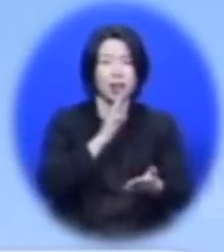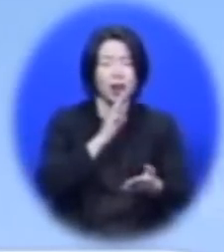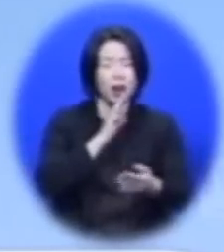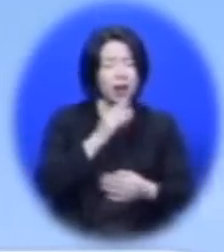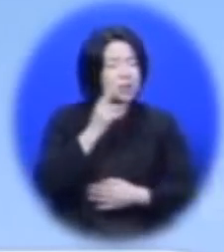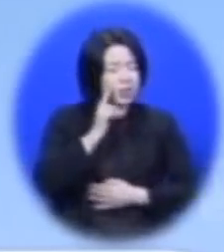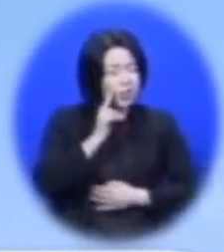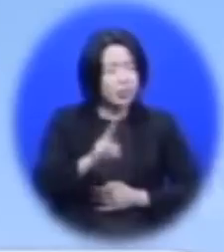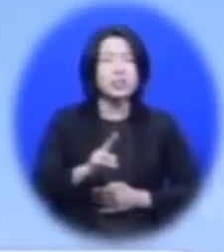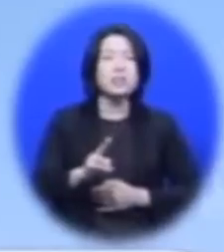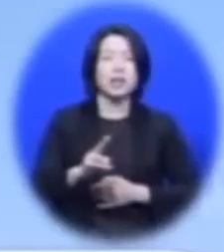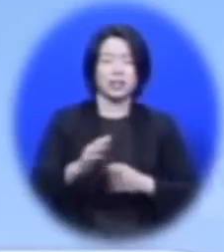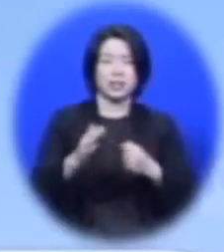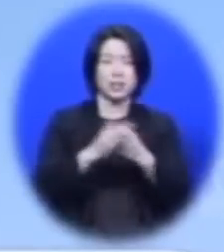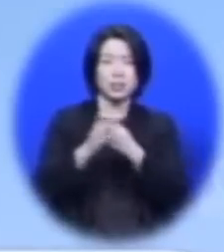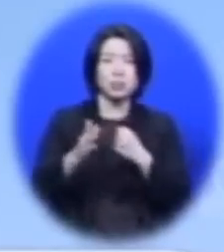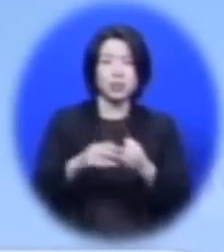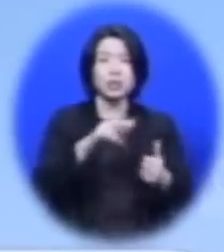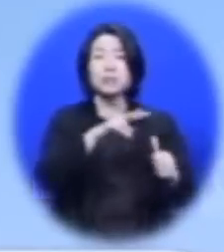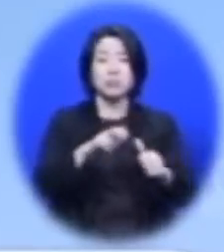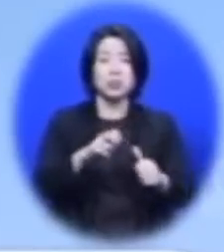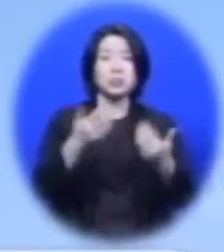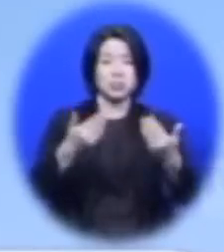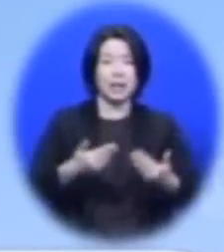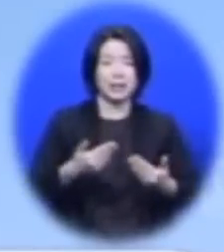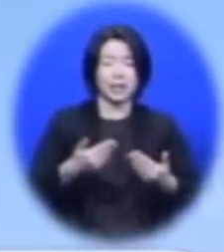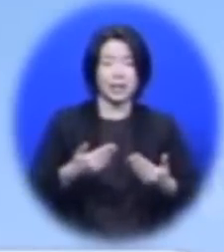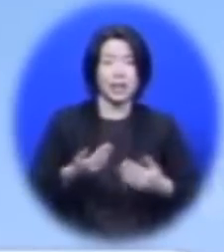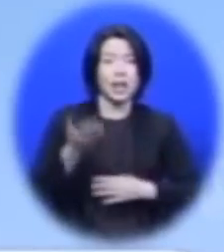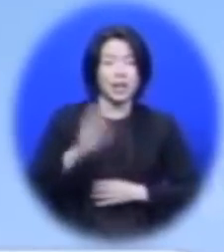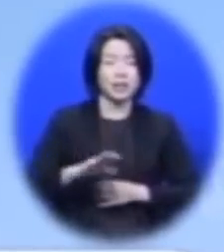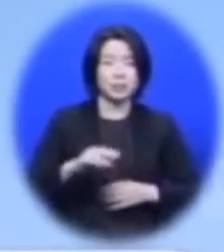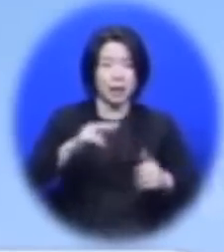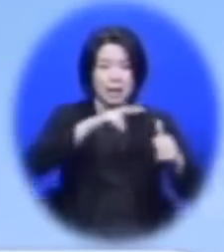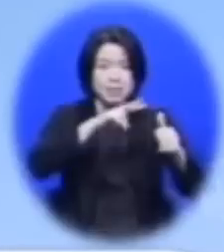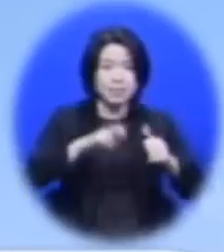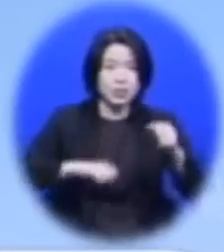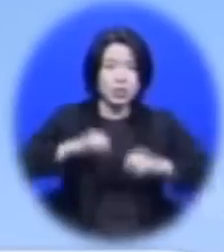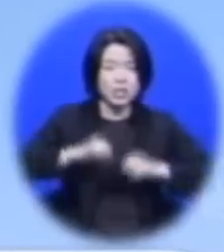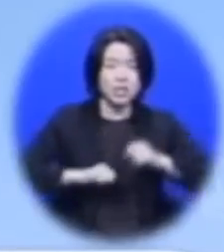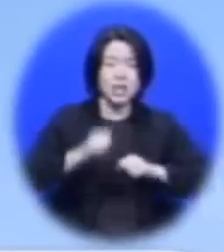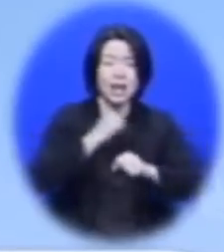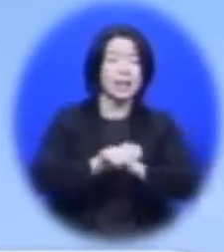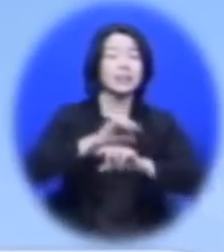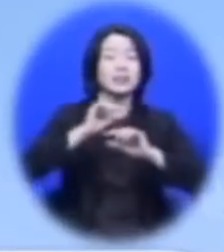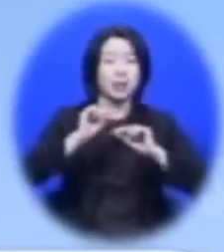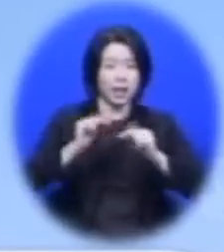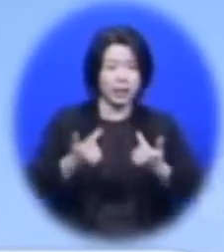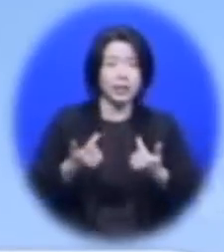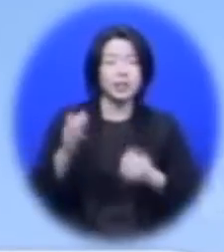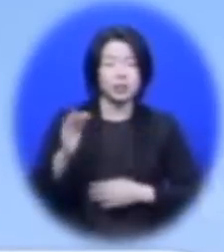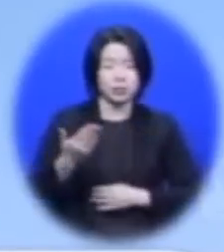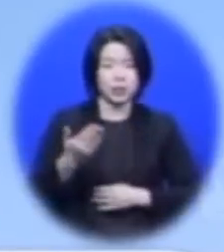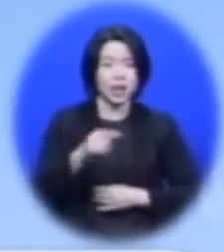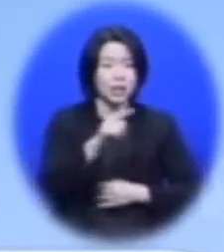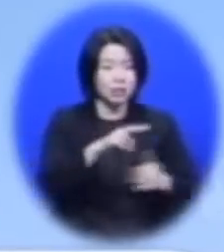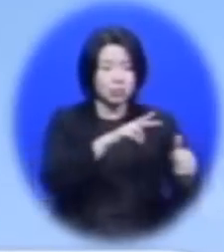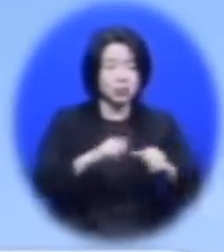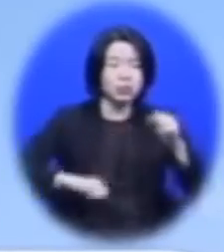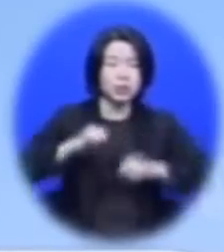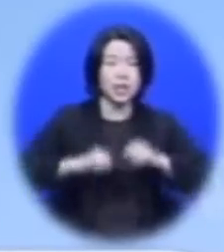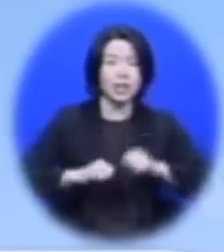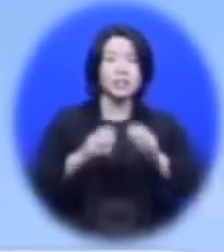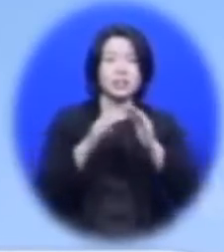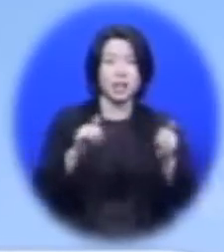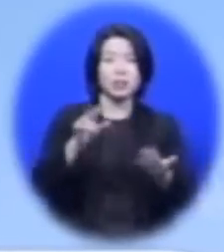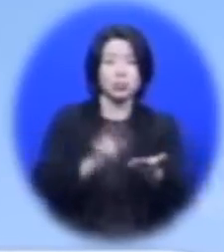사람이 미워하겠어요? 그러니 미운 짓 하지 말아야 되고 미운 짓 하는 사람이 문제긴 합니다.